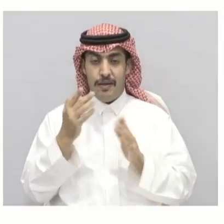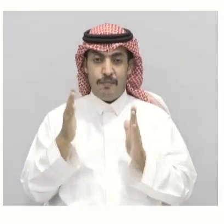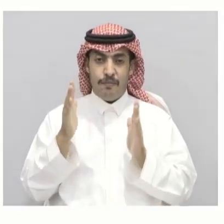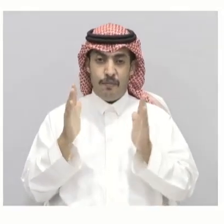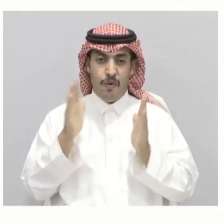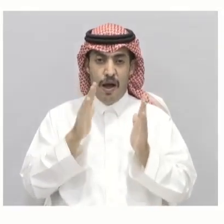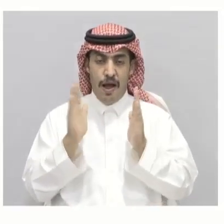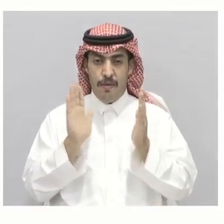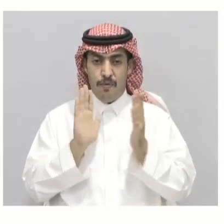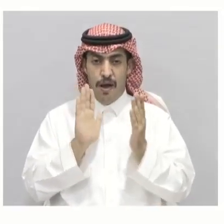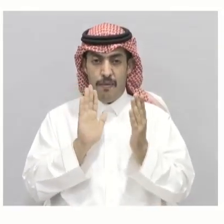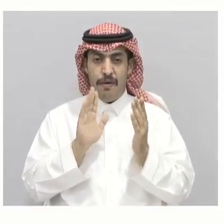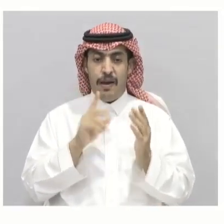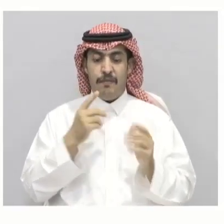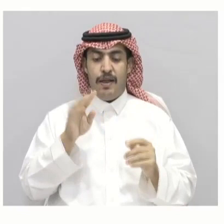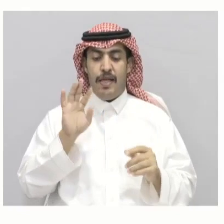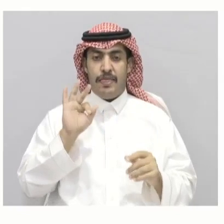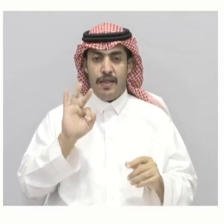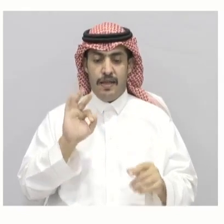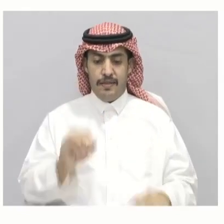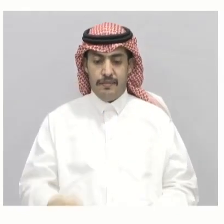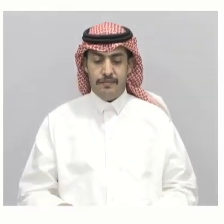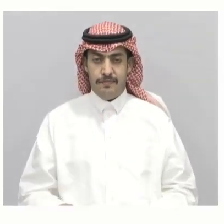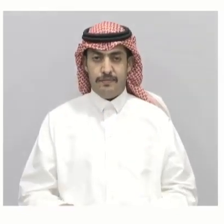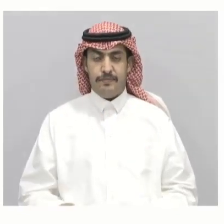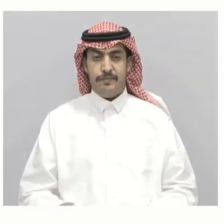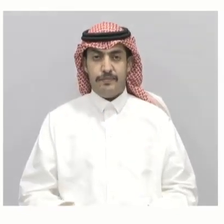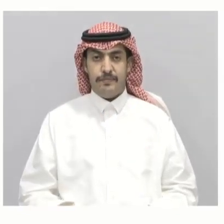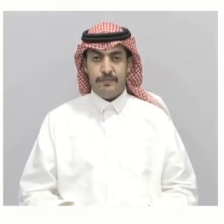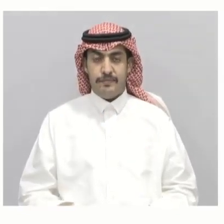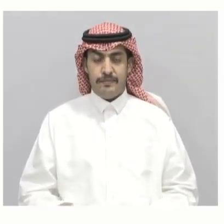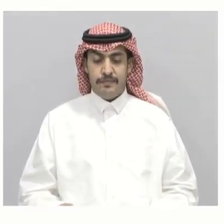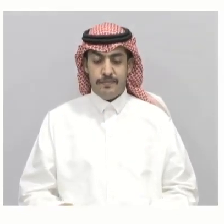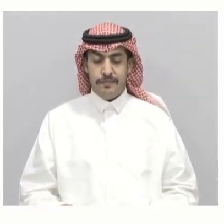الزاويه اثنان يقابلها الزاويه ثلاثه